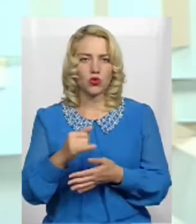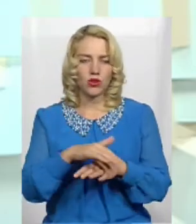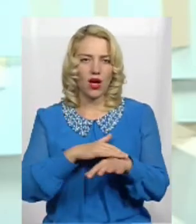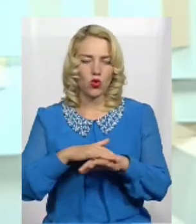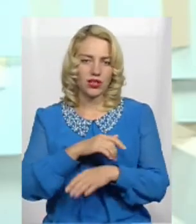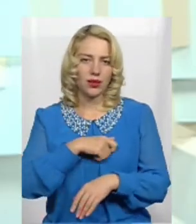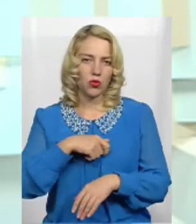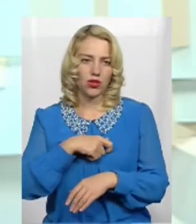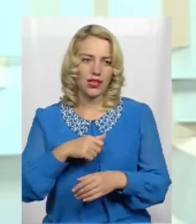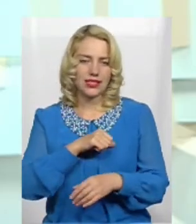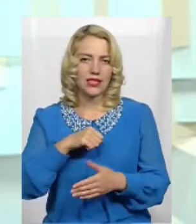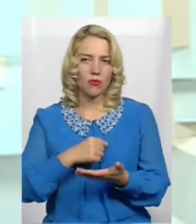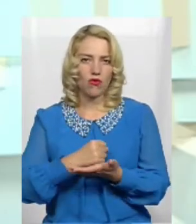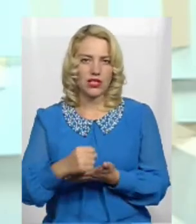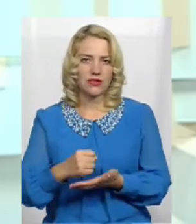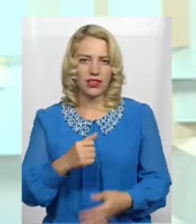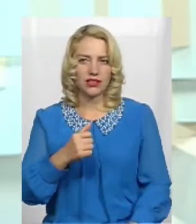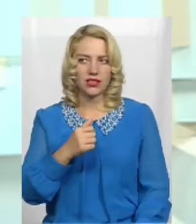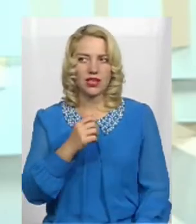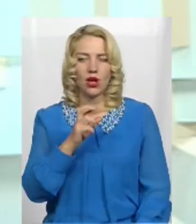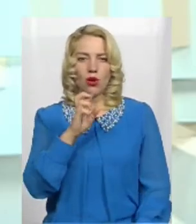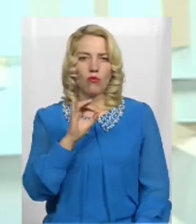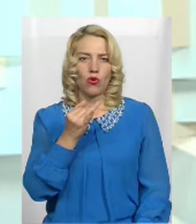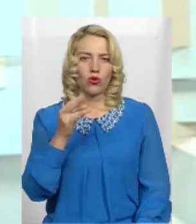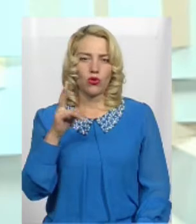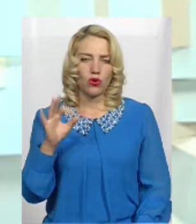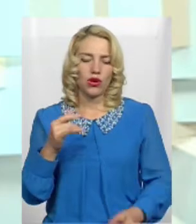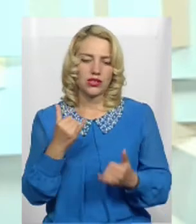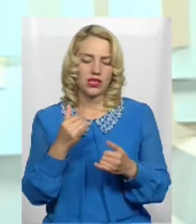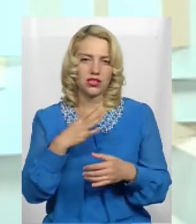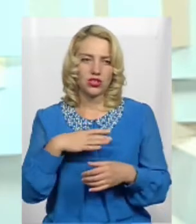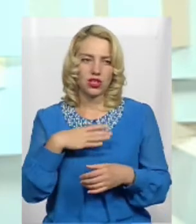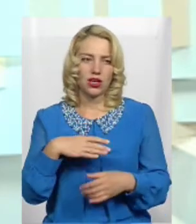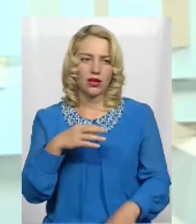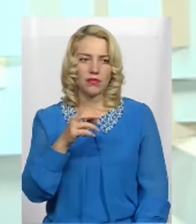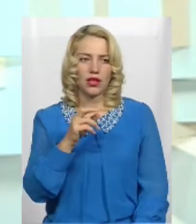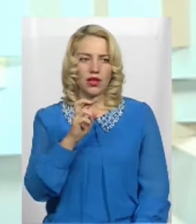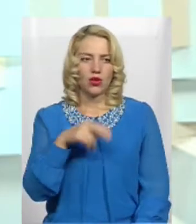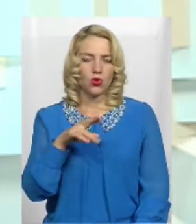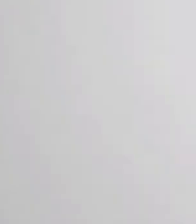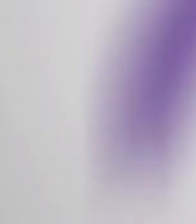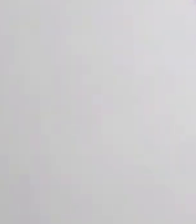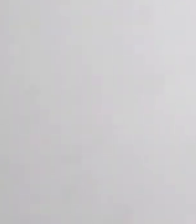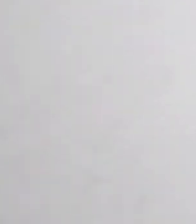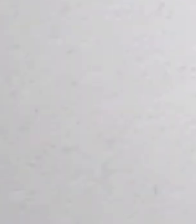у народні депутати, самовисуванцем Михайлом Бойком, а за хвилину чекаємо на Олега Дубовика.